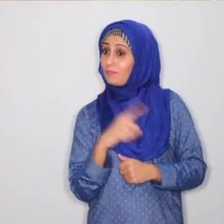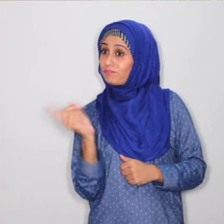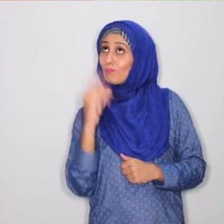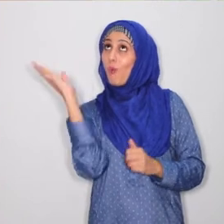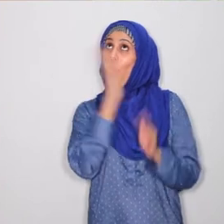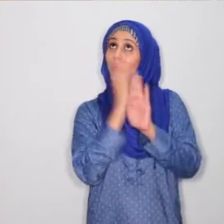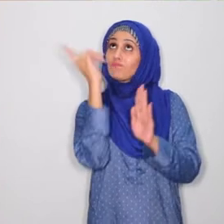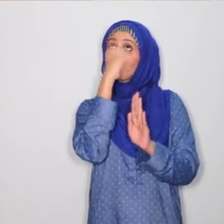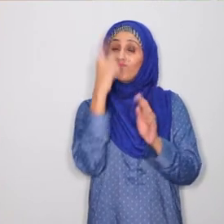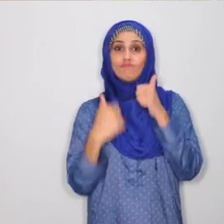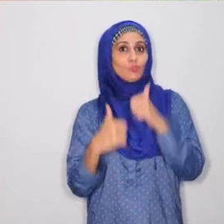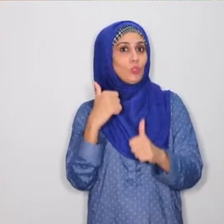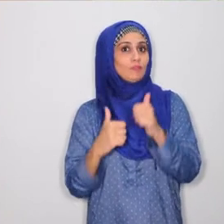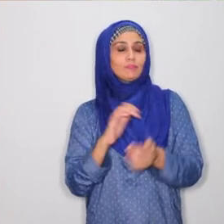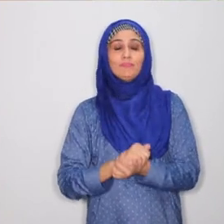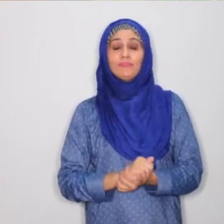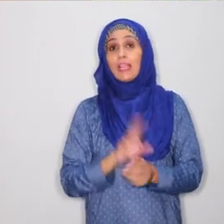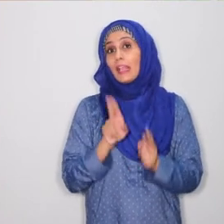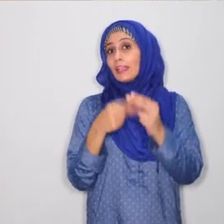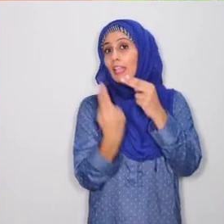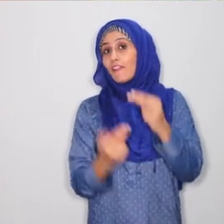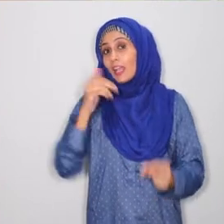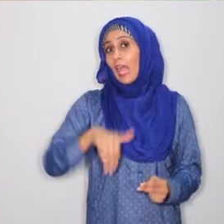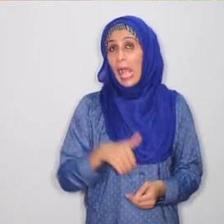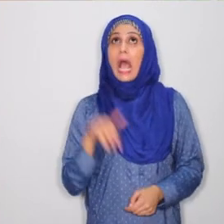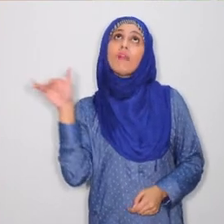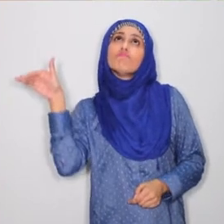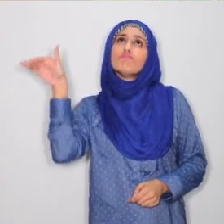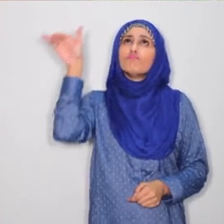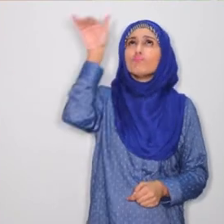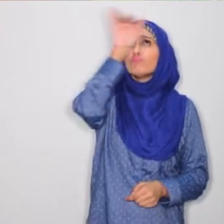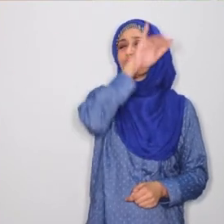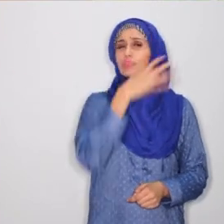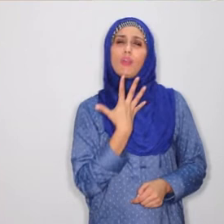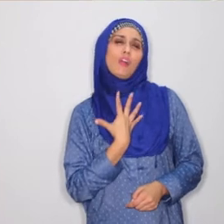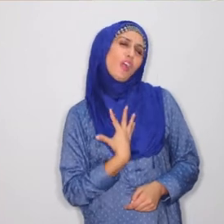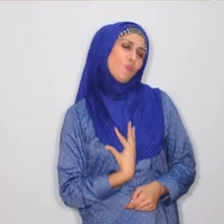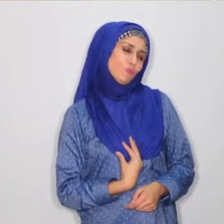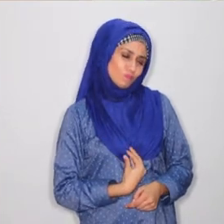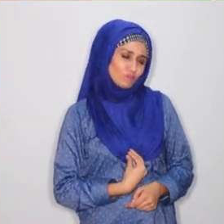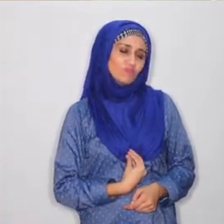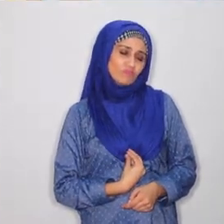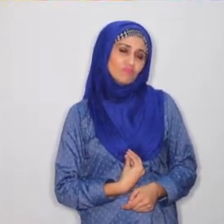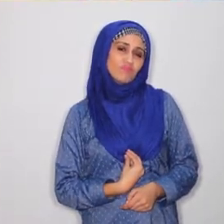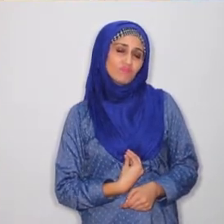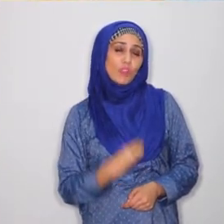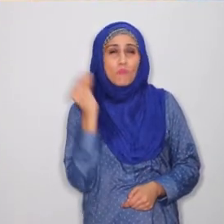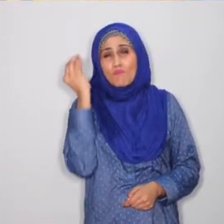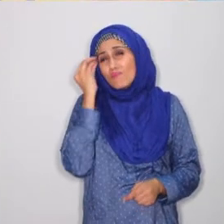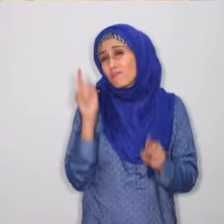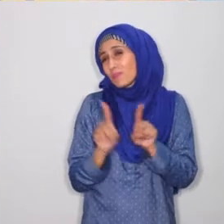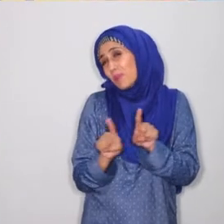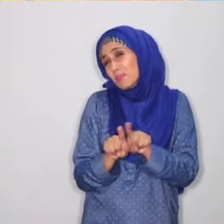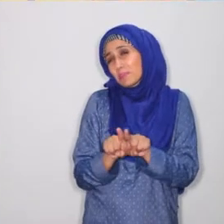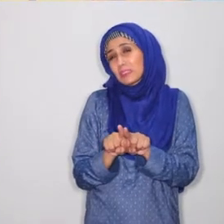हैं कुछ आज आसमान पर बड़ी उदासी छाई हुई थी मालूम होता था